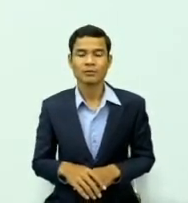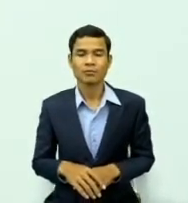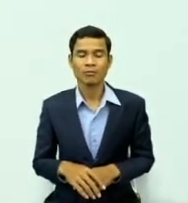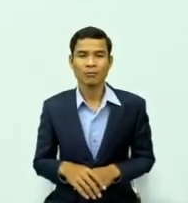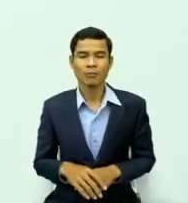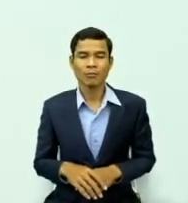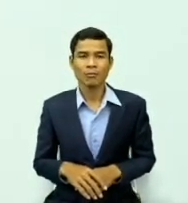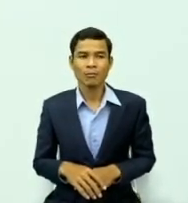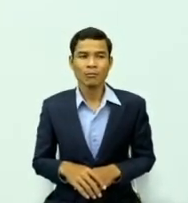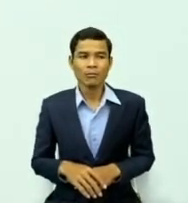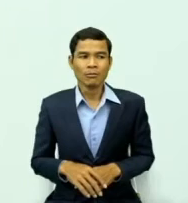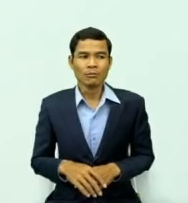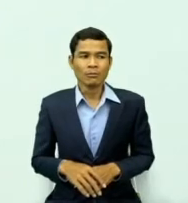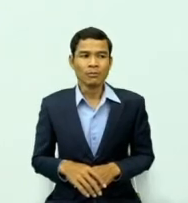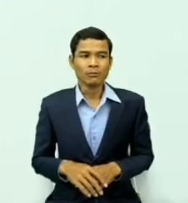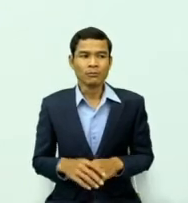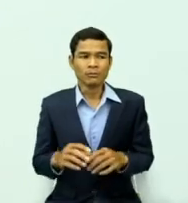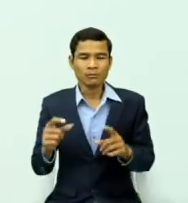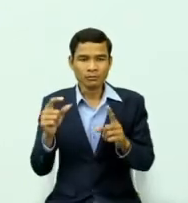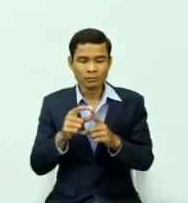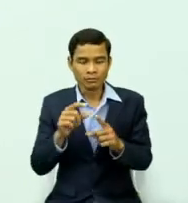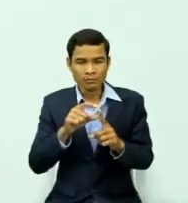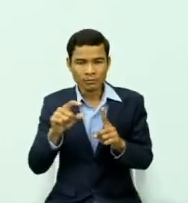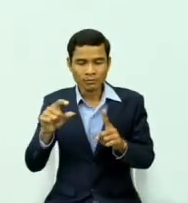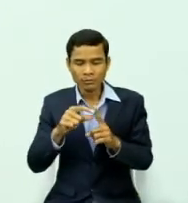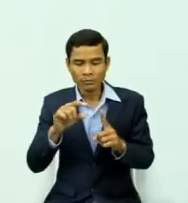chà ta chiếc đi ăn thá